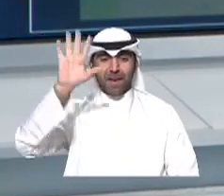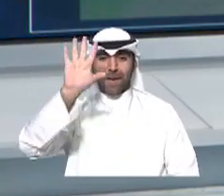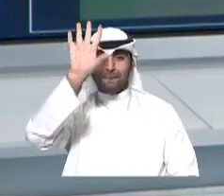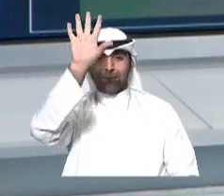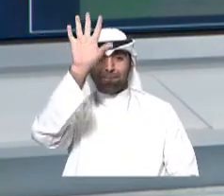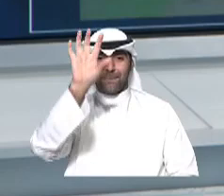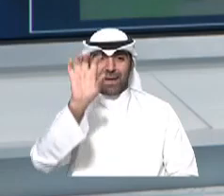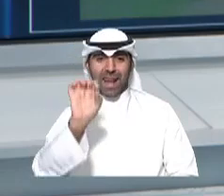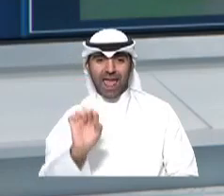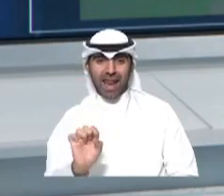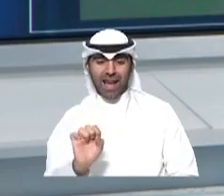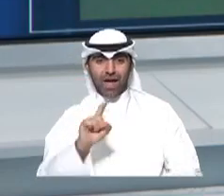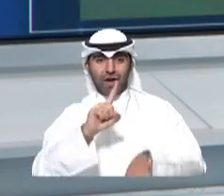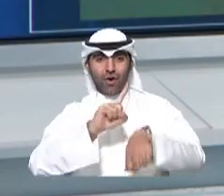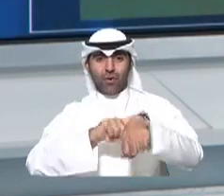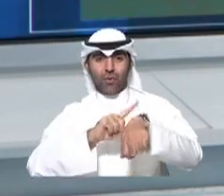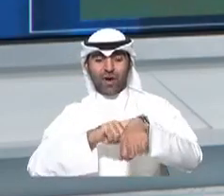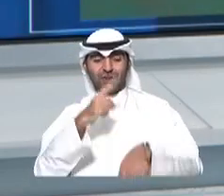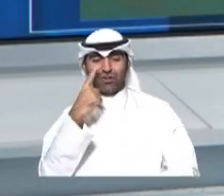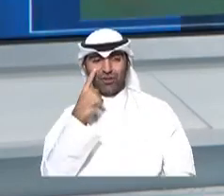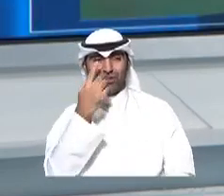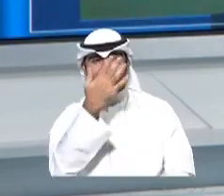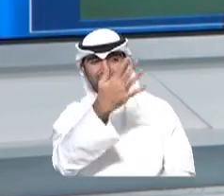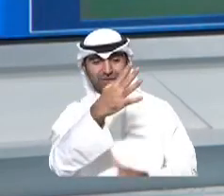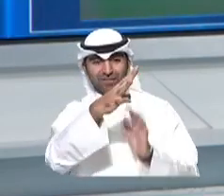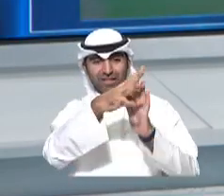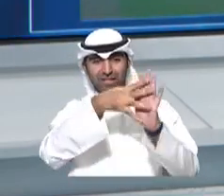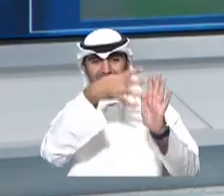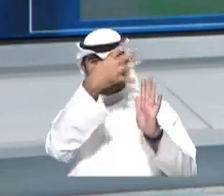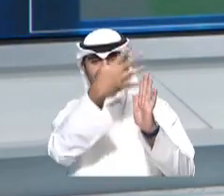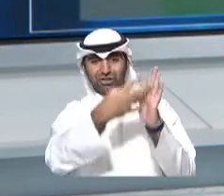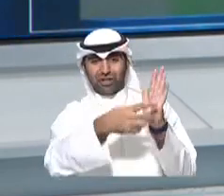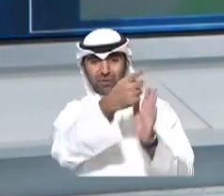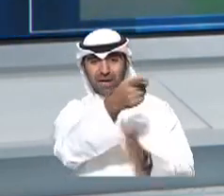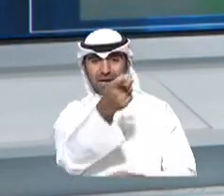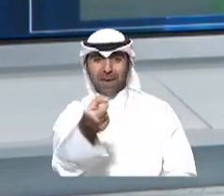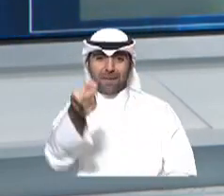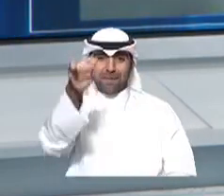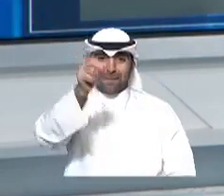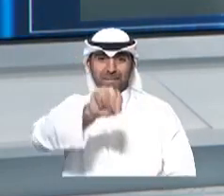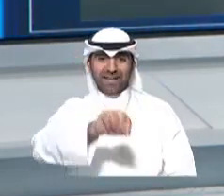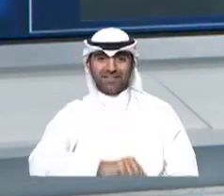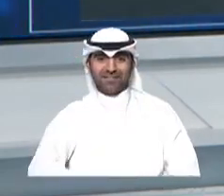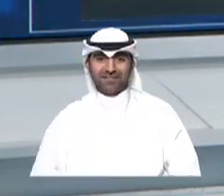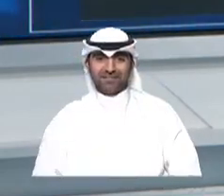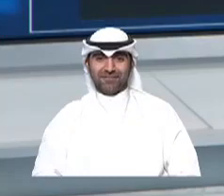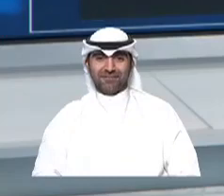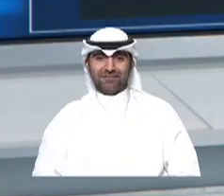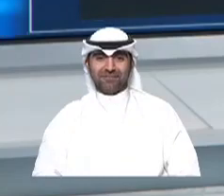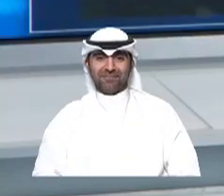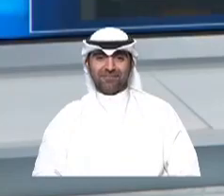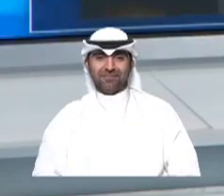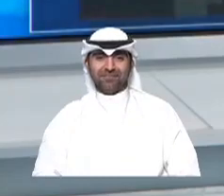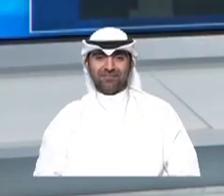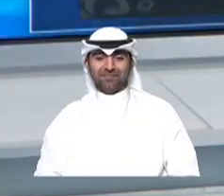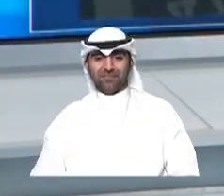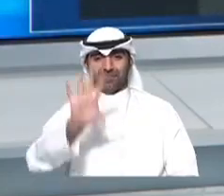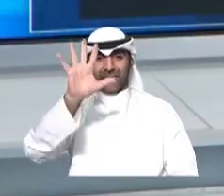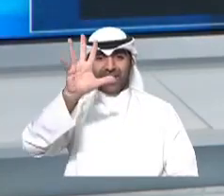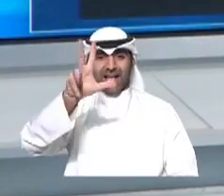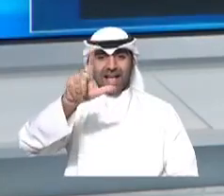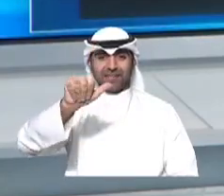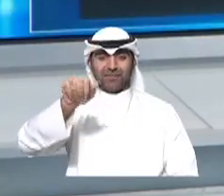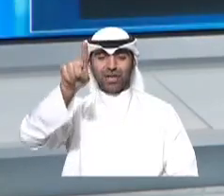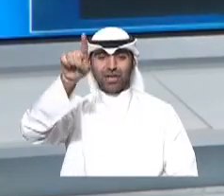موعد شروق الشمس الساعة 4:48. موعد أذان المغرب الساعة 6:48 دقيقة. بالنسبة للطقس المتوقع